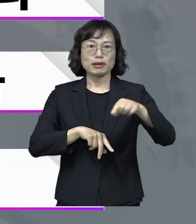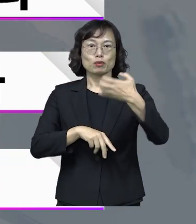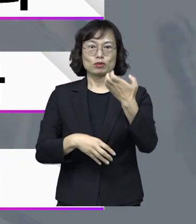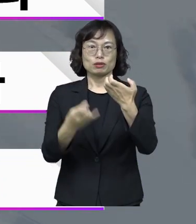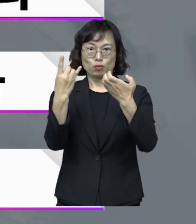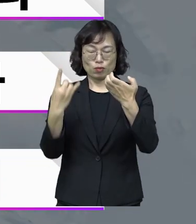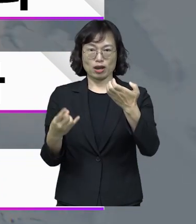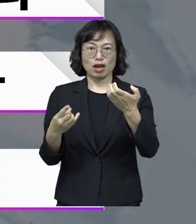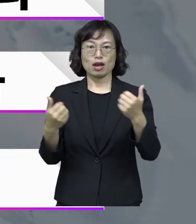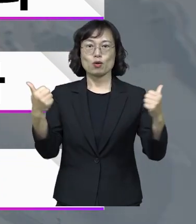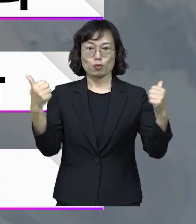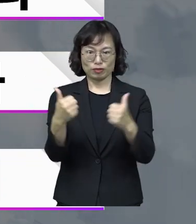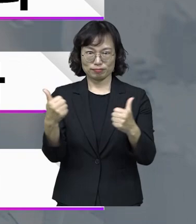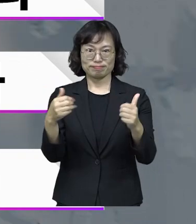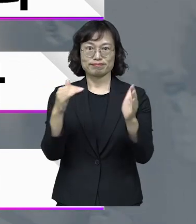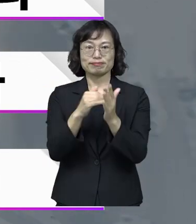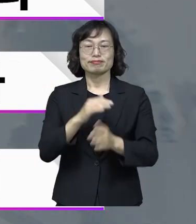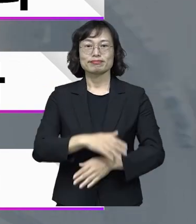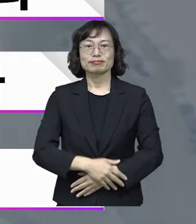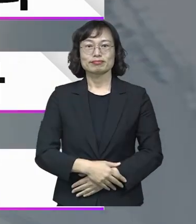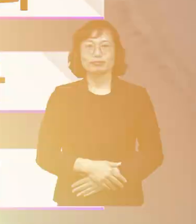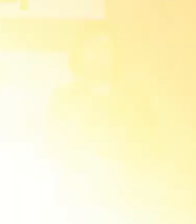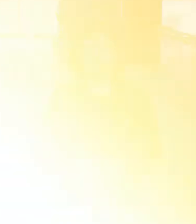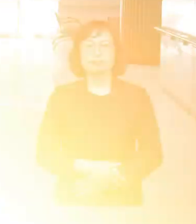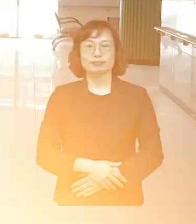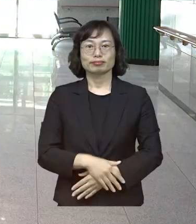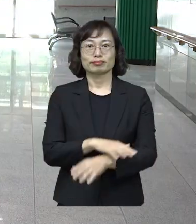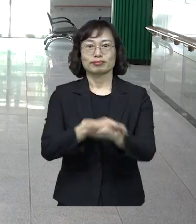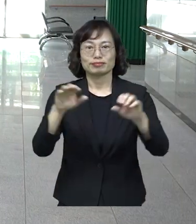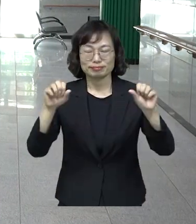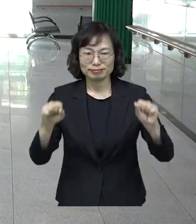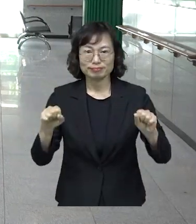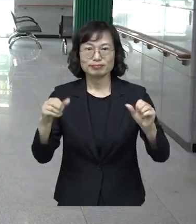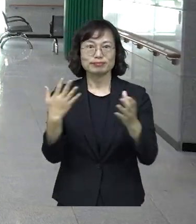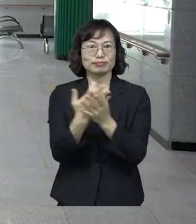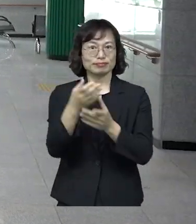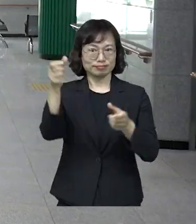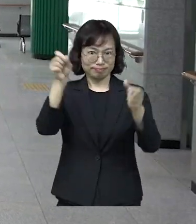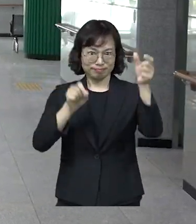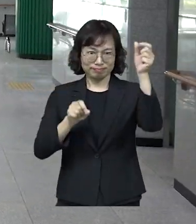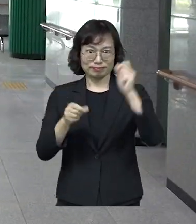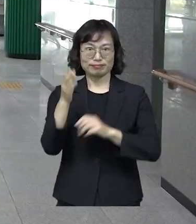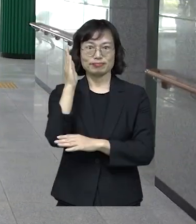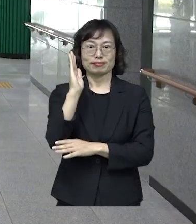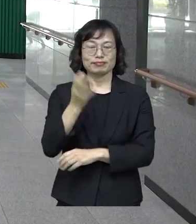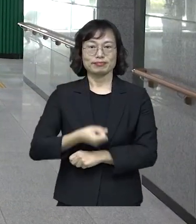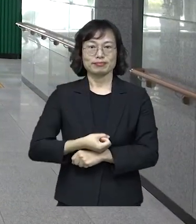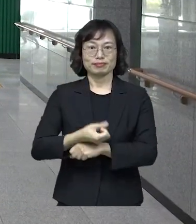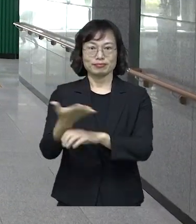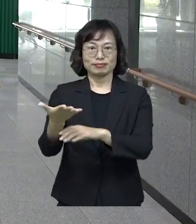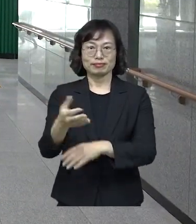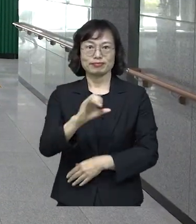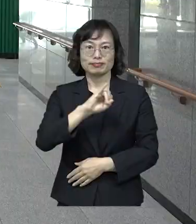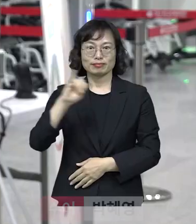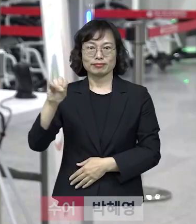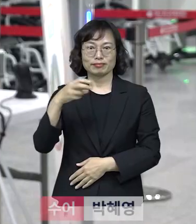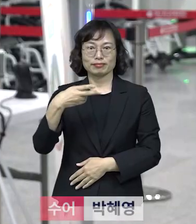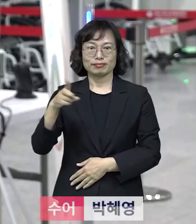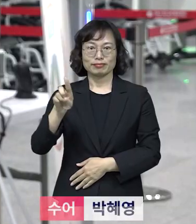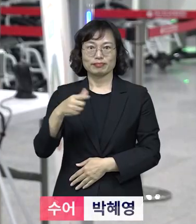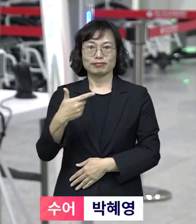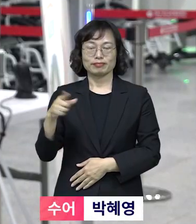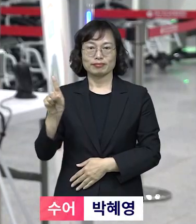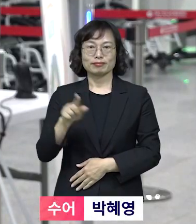양산시의회가 제190회 정례회를 마무리했습니다. 안녕하세요. 양산 속 팩트와 이야기를 전합니다.